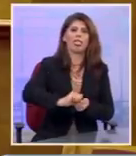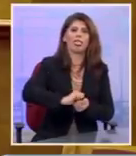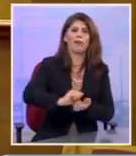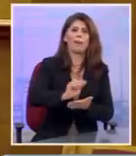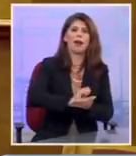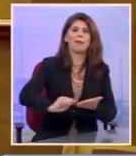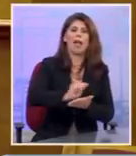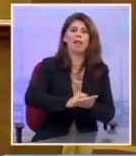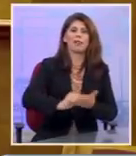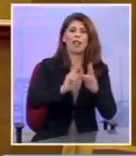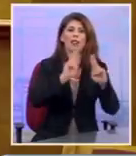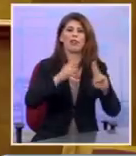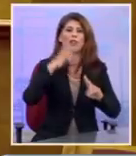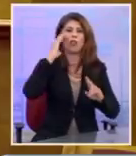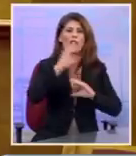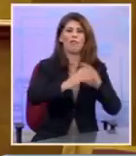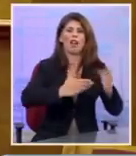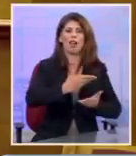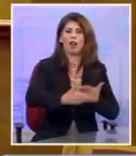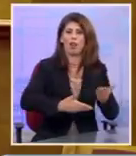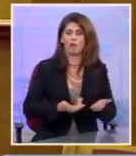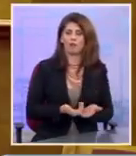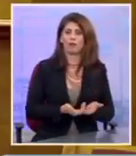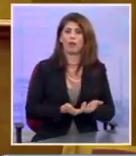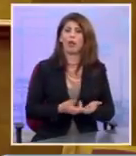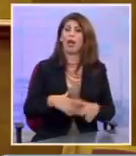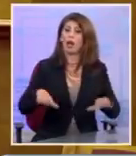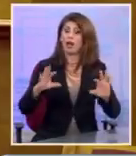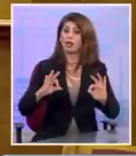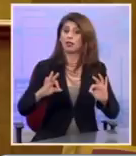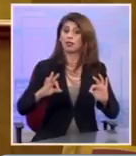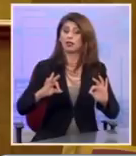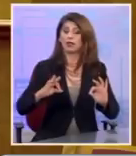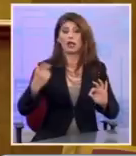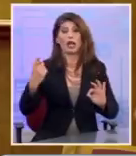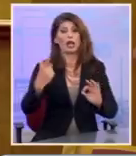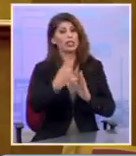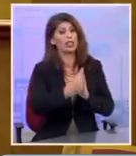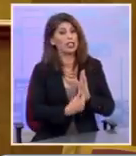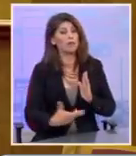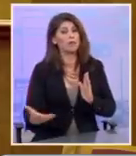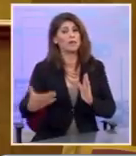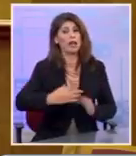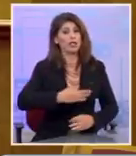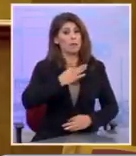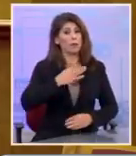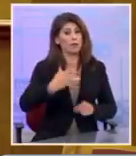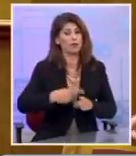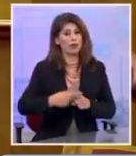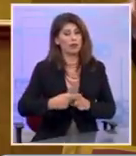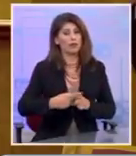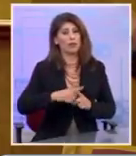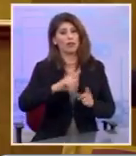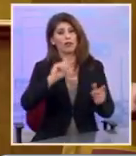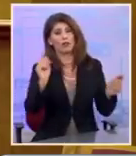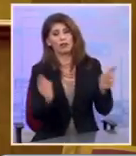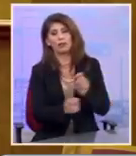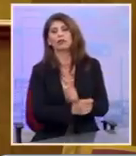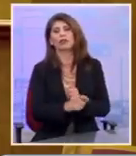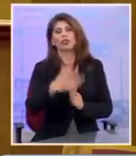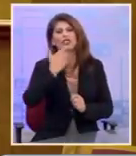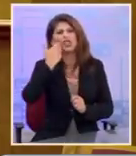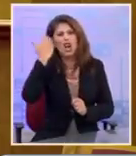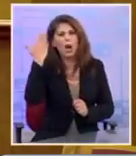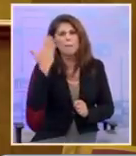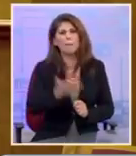κεφαλαίου. Ξεκινήσατε να αποκαταστήσετε την τιμή, την υπόλοιψη, την αξιοπρέπεια των Ελλήνων και καταλήξατε η ντροπή των